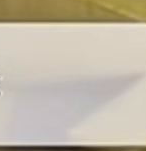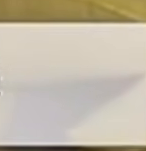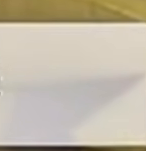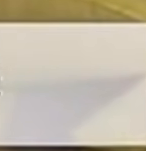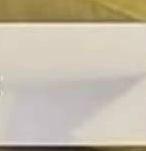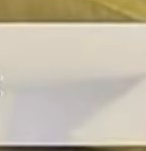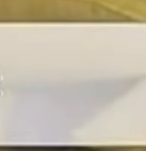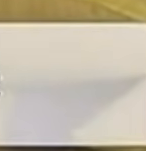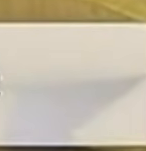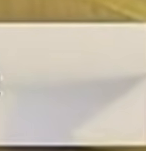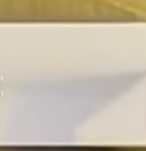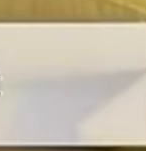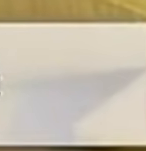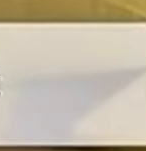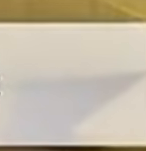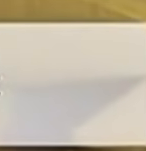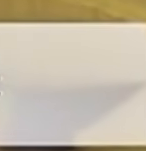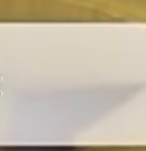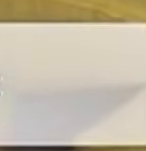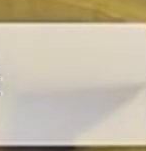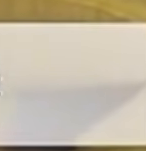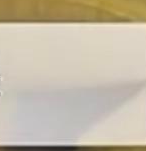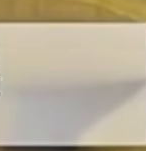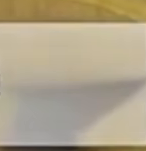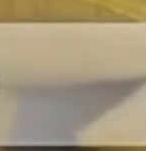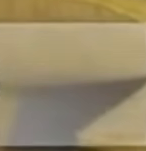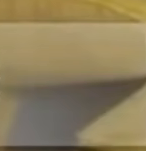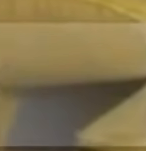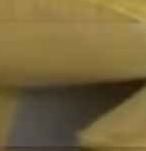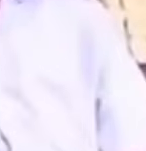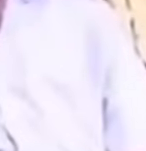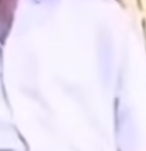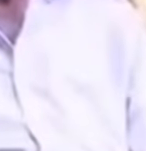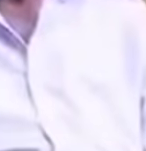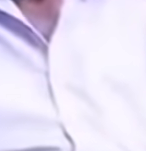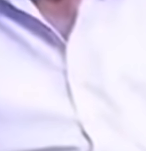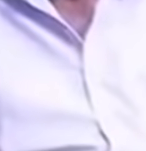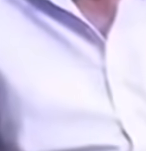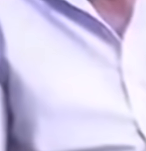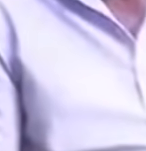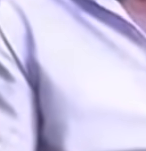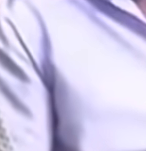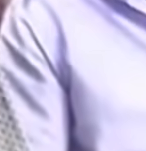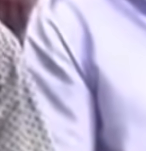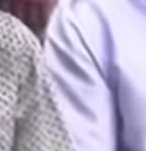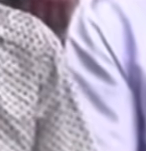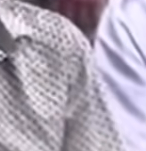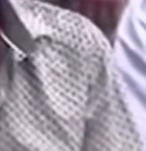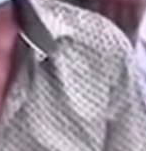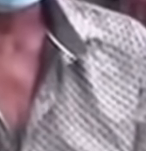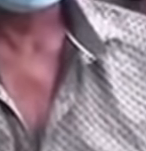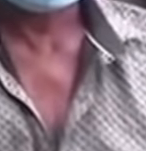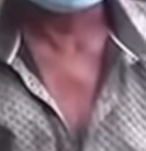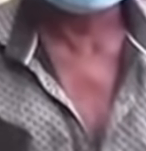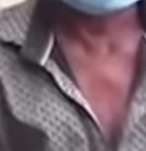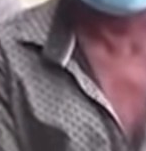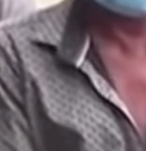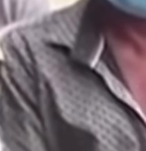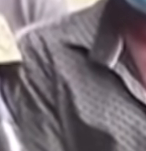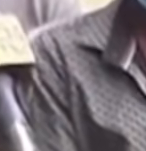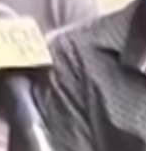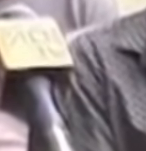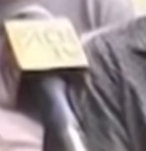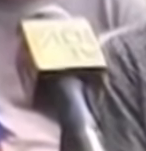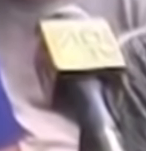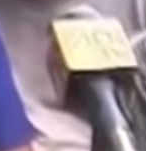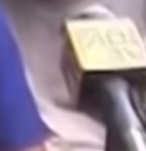ඉෂ්ට සිද්ධ කරගන්න මේ ගොයියෝ කීයටවත් ලෑස්ති වෙන්නෙත් නැහැ. Farmers of Polonnaruwa Galamuna Farmers Movement convened a media briefing